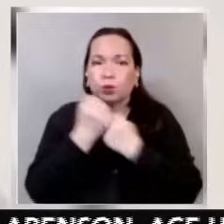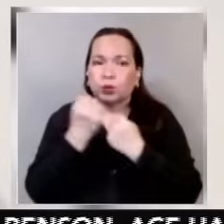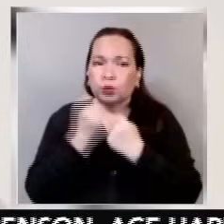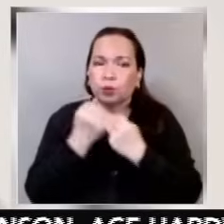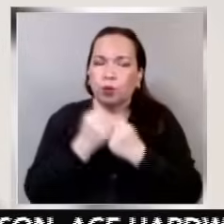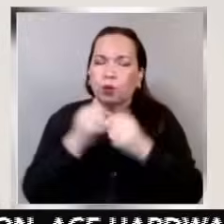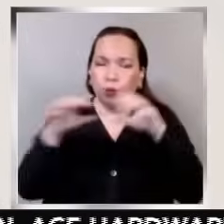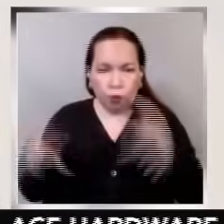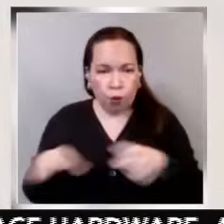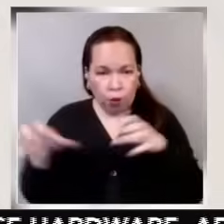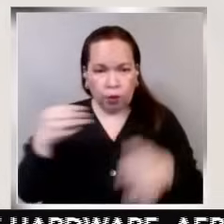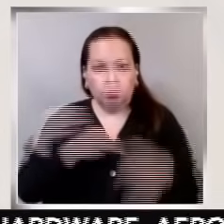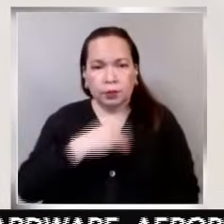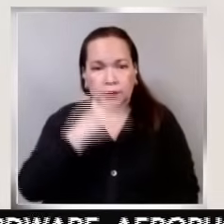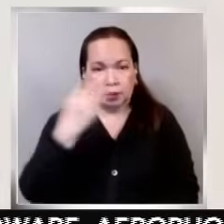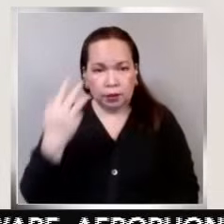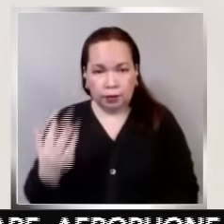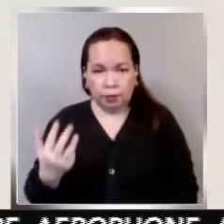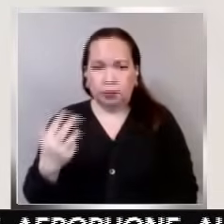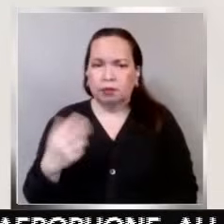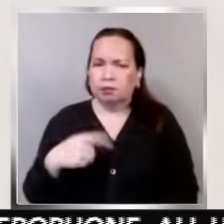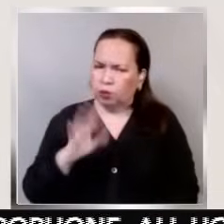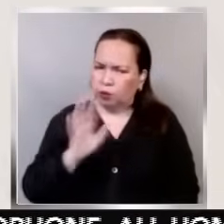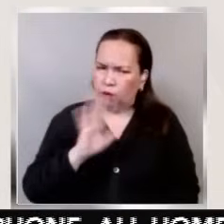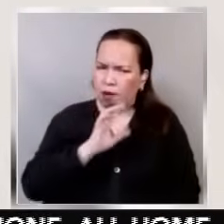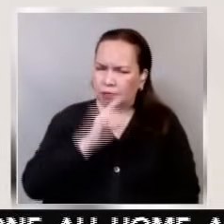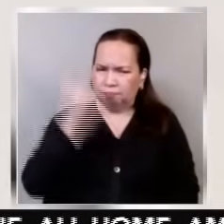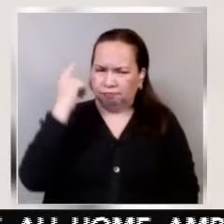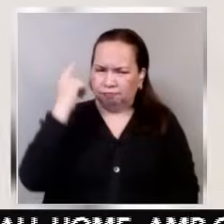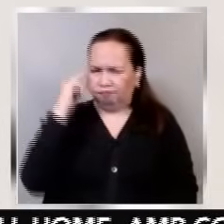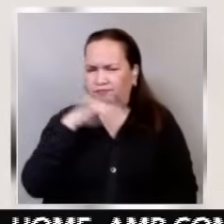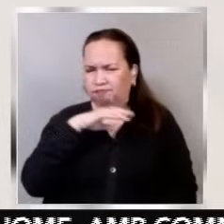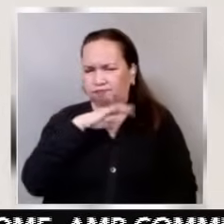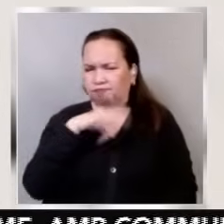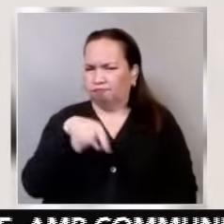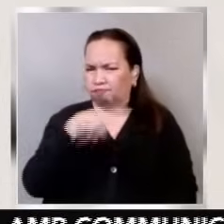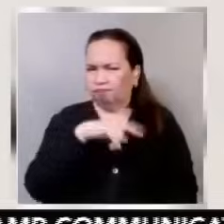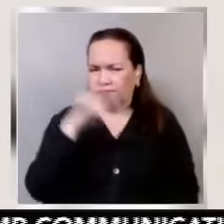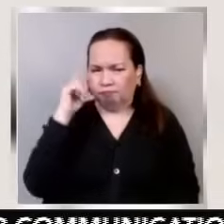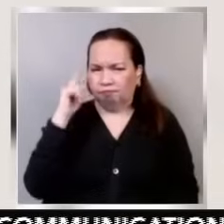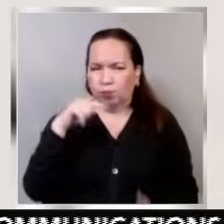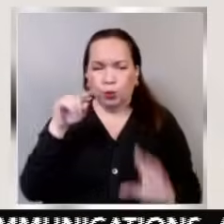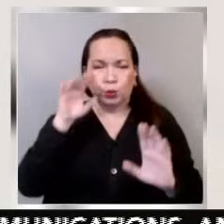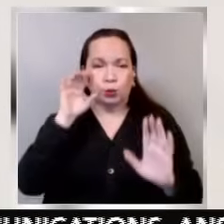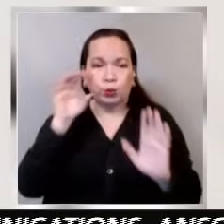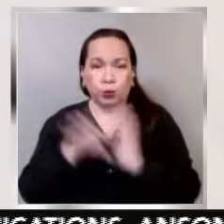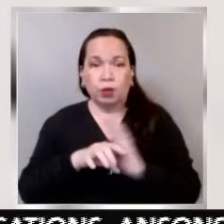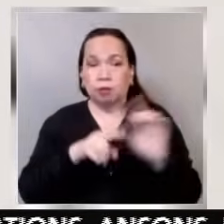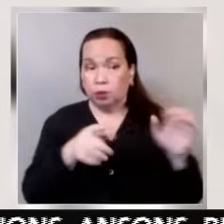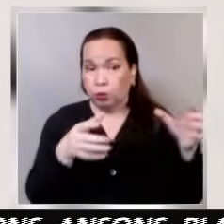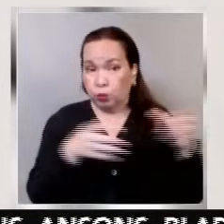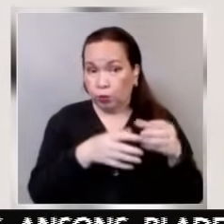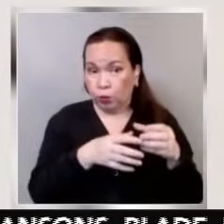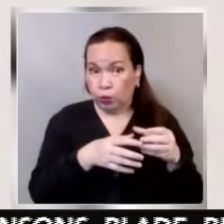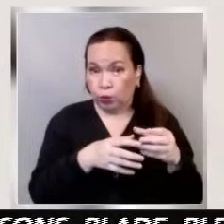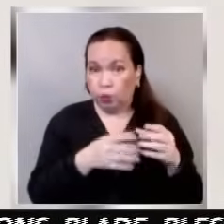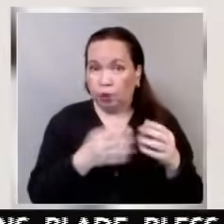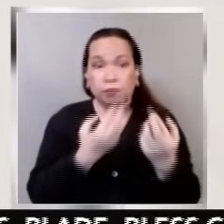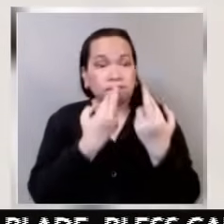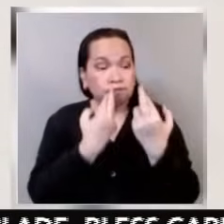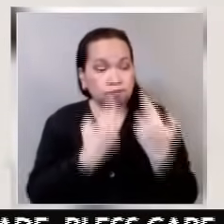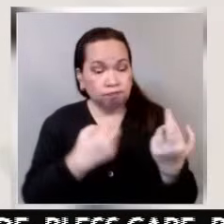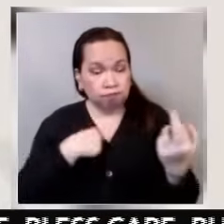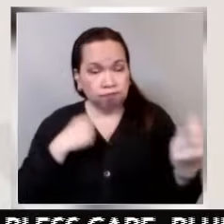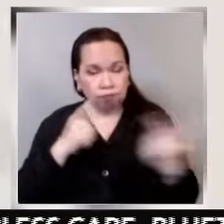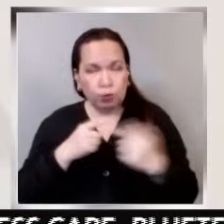MTRCB. Aniya, wag daw lagyan ng malisya ang mga litrato. Ang courtesy call na yan naganap bago pa nagsampa ng